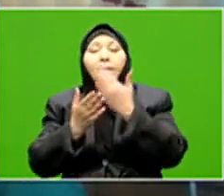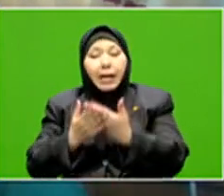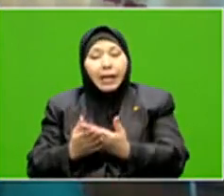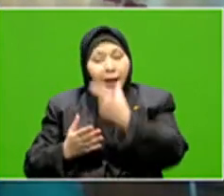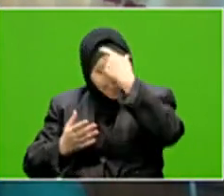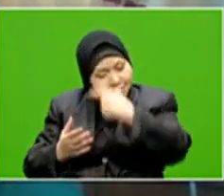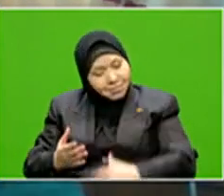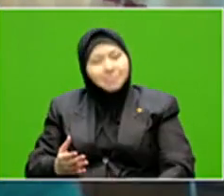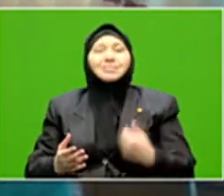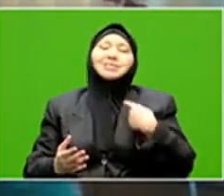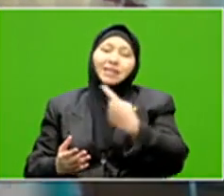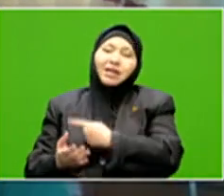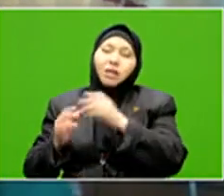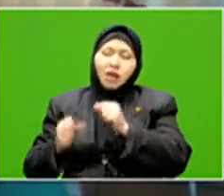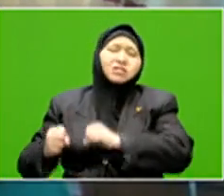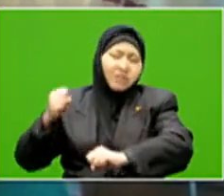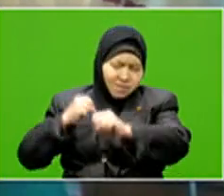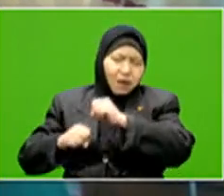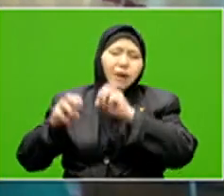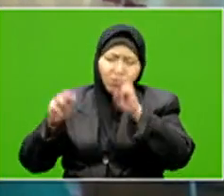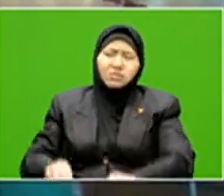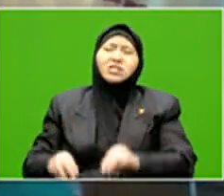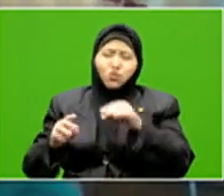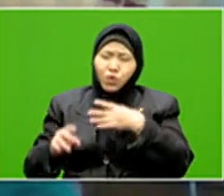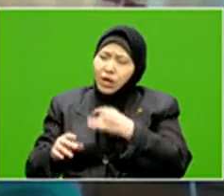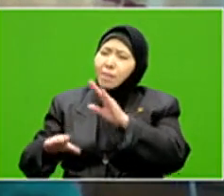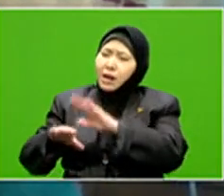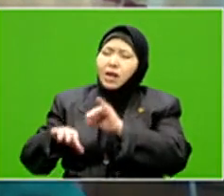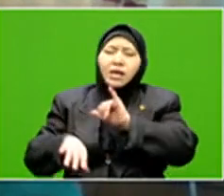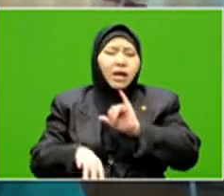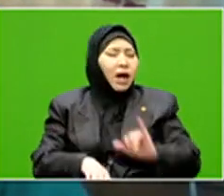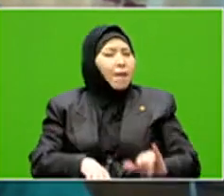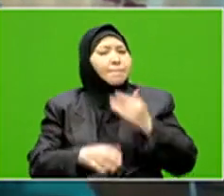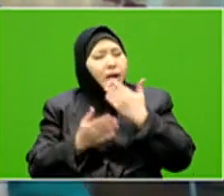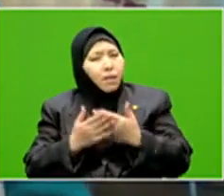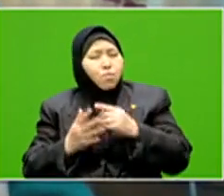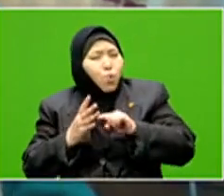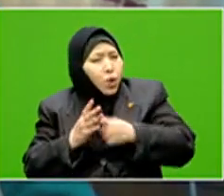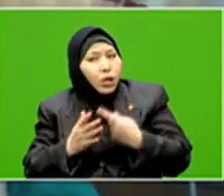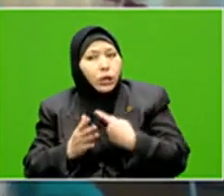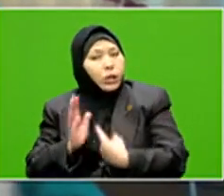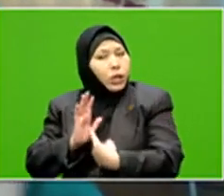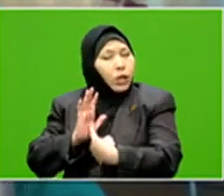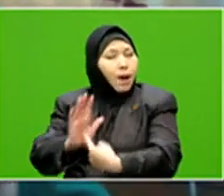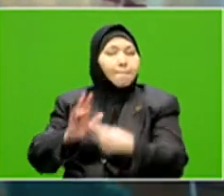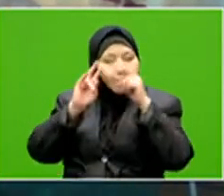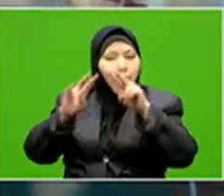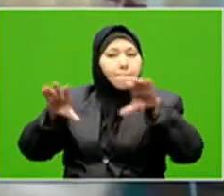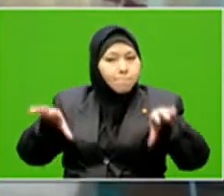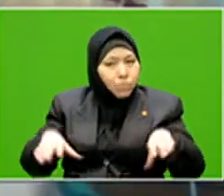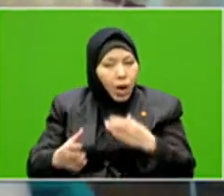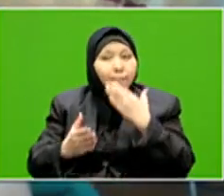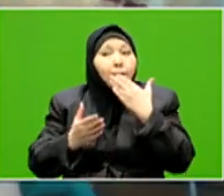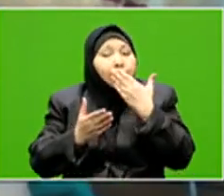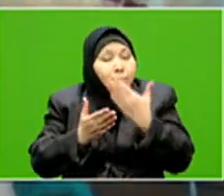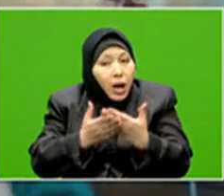kita, insya-Allah. Memang sifat manusia sukakan manusia yang baik. Tetapi saat kita mula menapak untuk melakukan